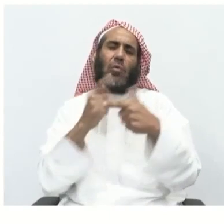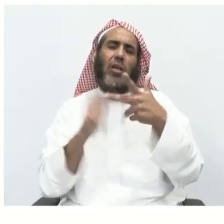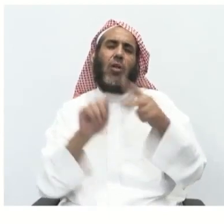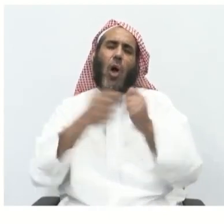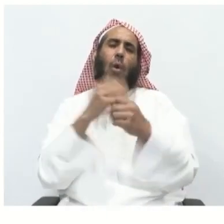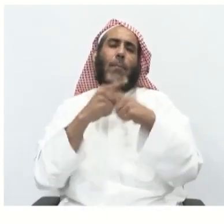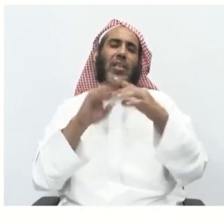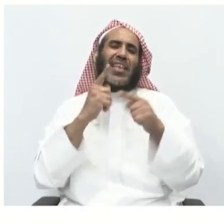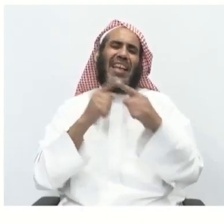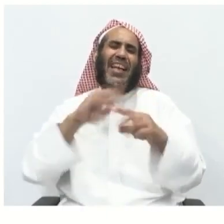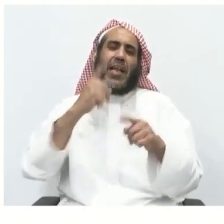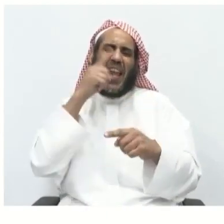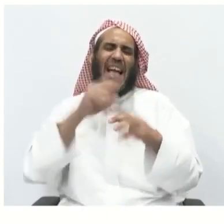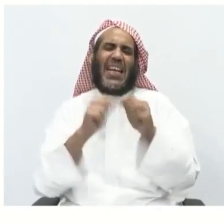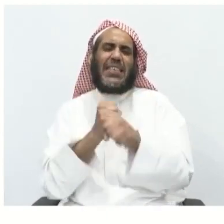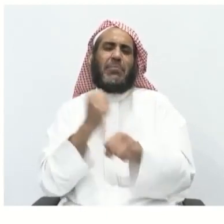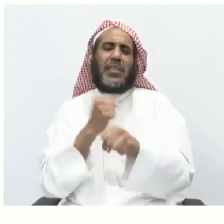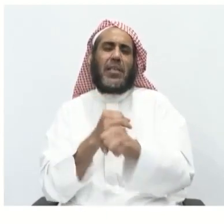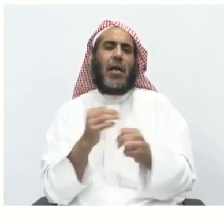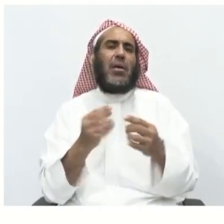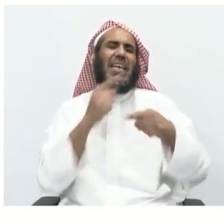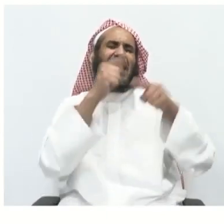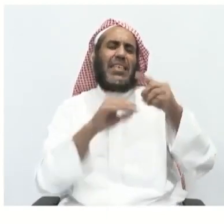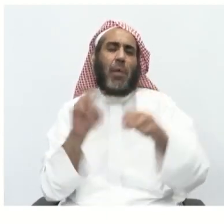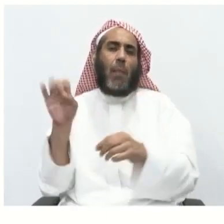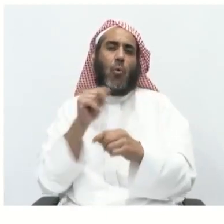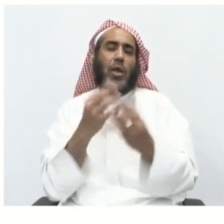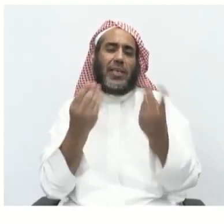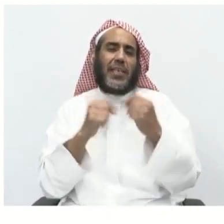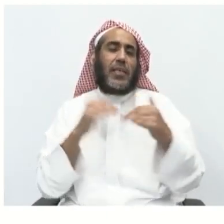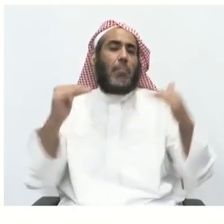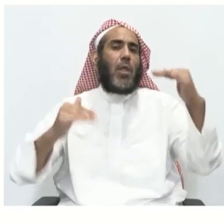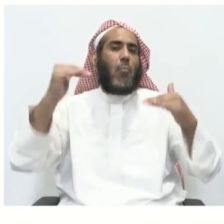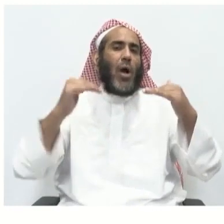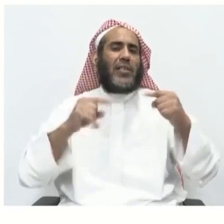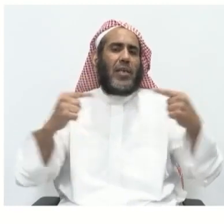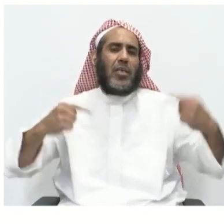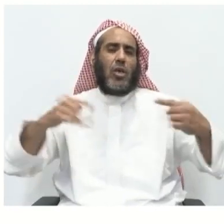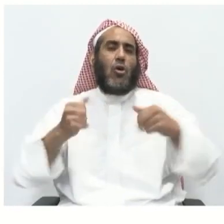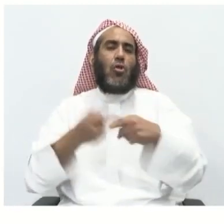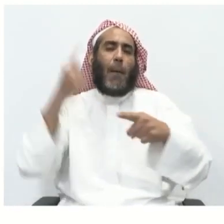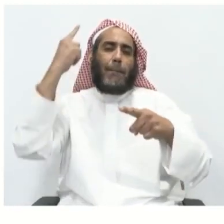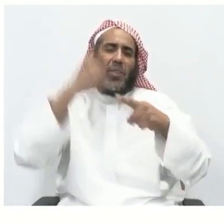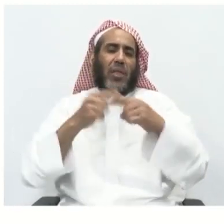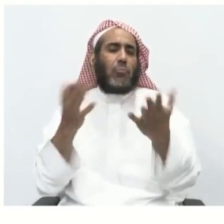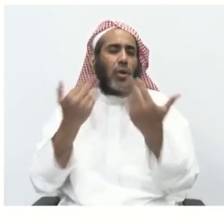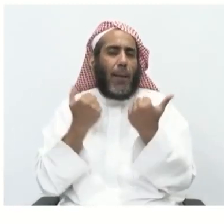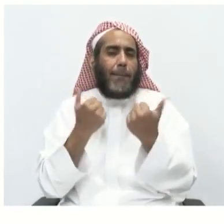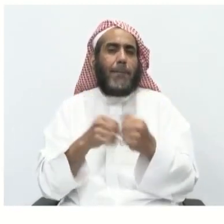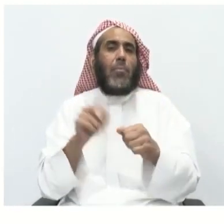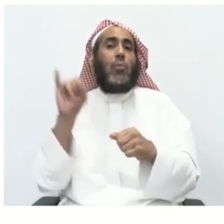مولات الحديد لمولات النحاس باستخدام النسبه الموليه نستخرجها من المعادله ثم نقوم بالضرب سيعطيني